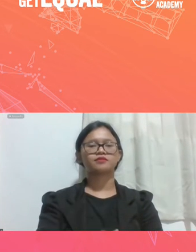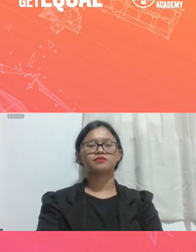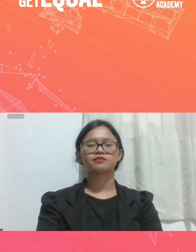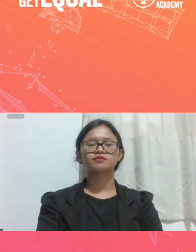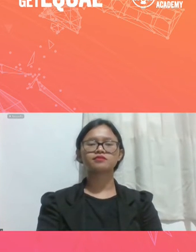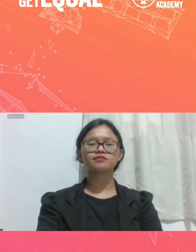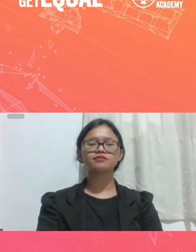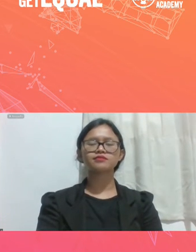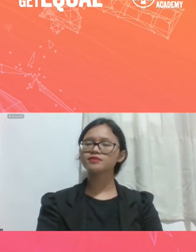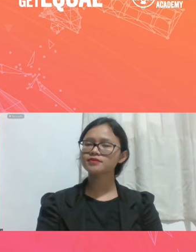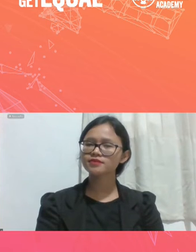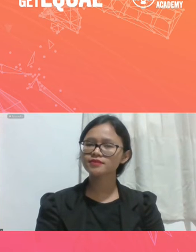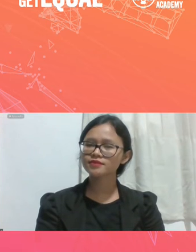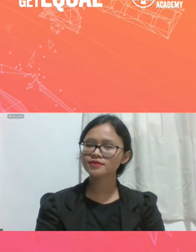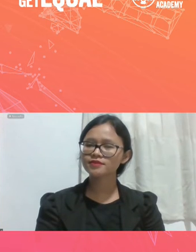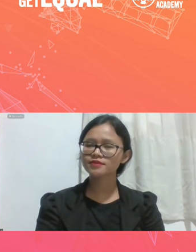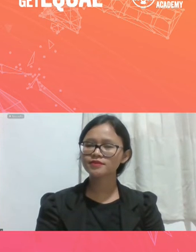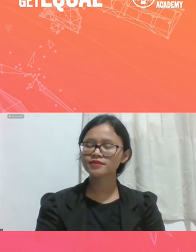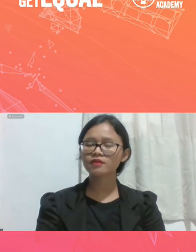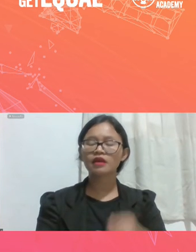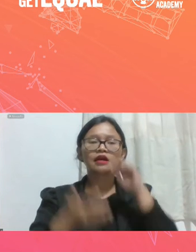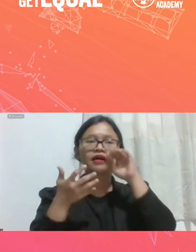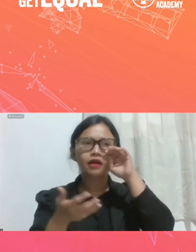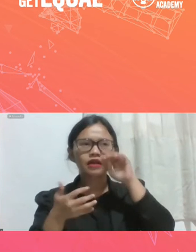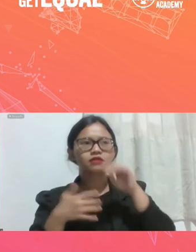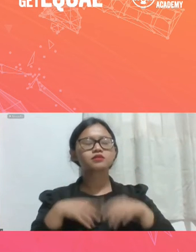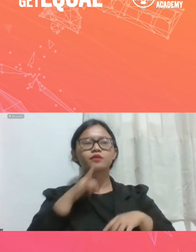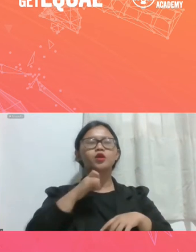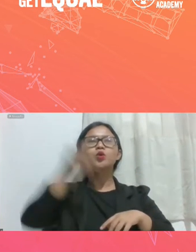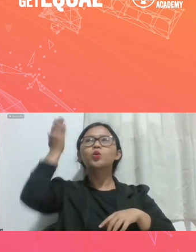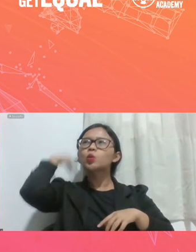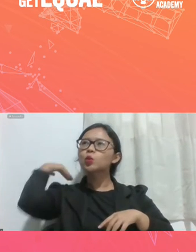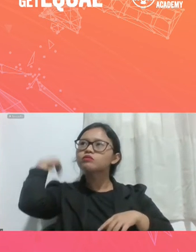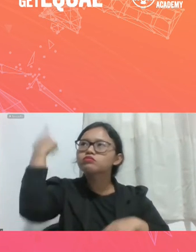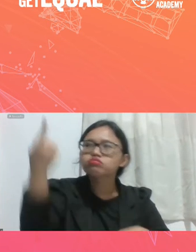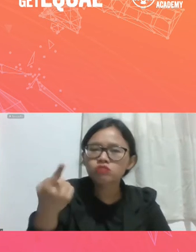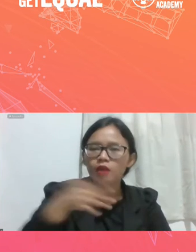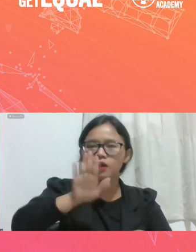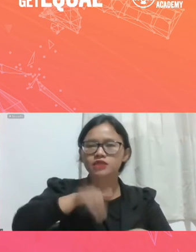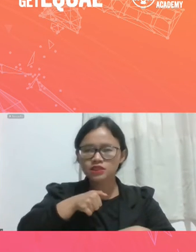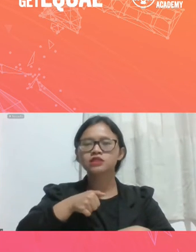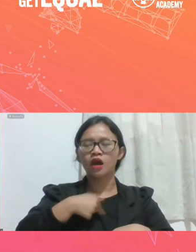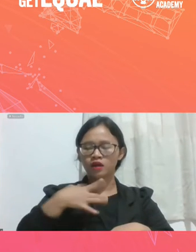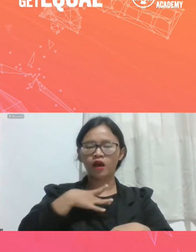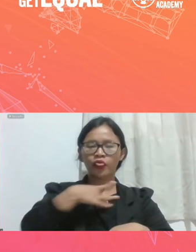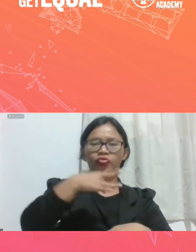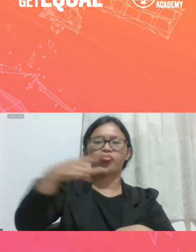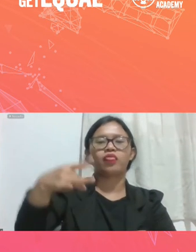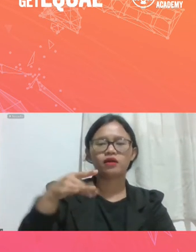hal-hal yang saya punya ketika 16 tahun itu kadang masih dibawa-bawa, dan saya nggak bisa membayangkan mentalnya